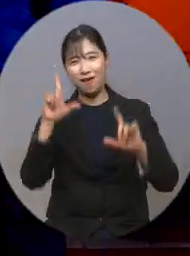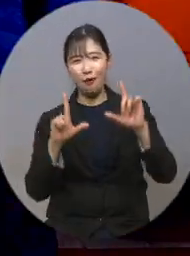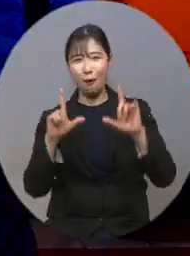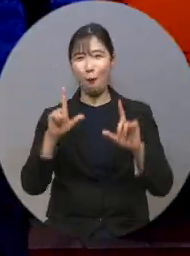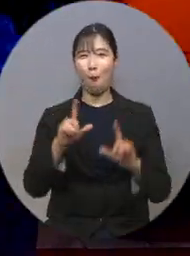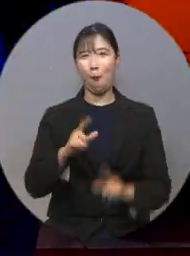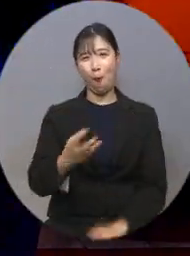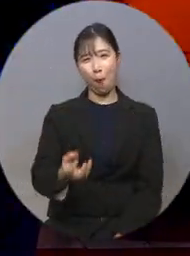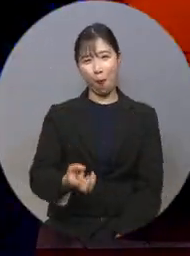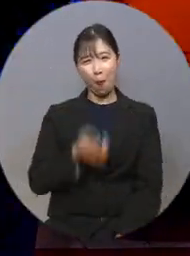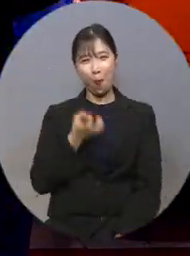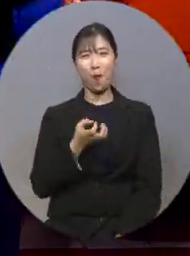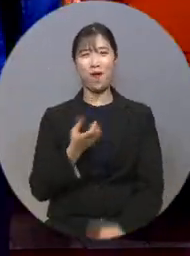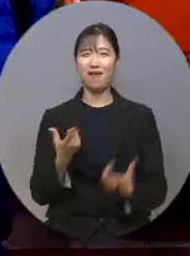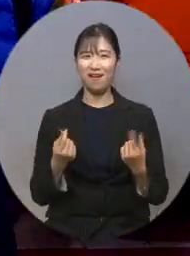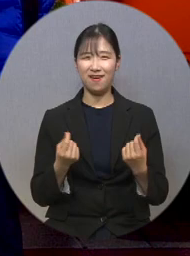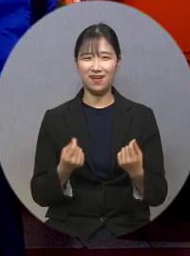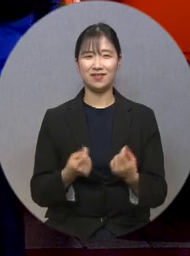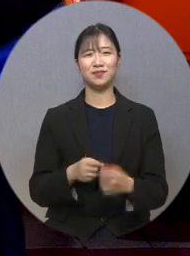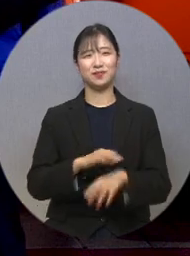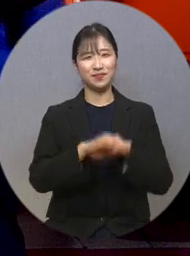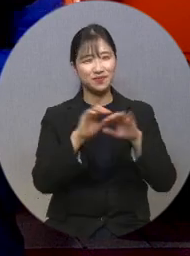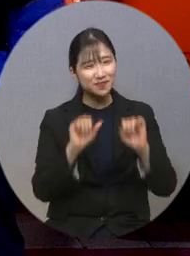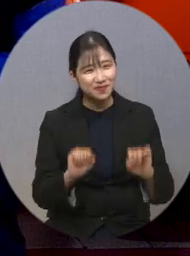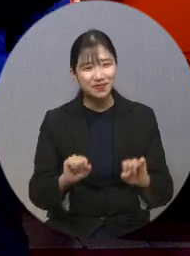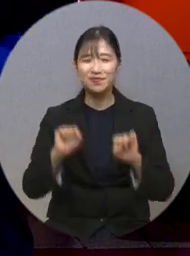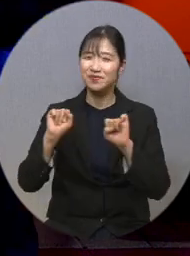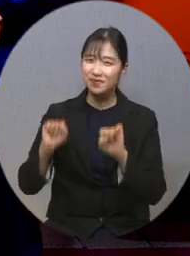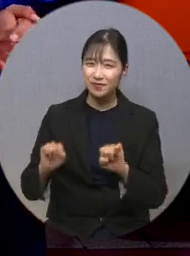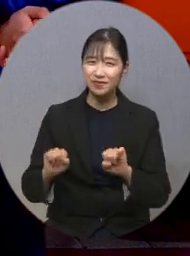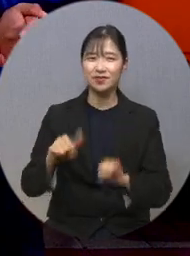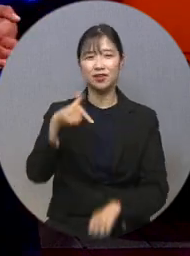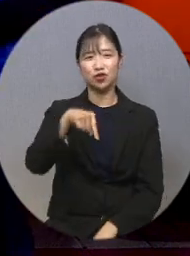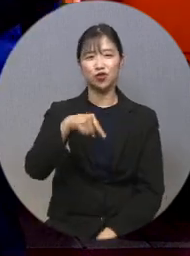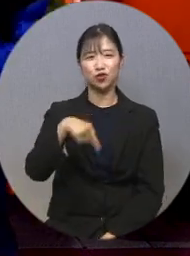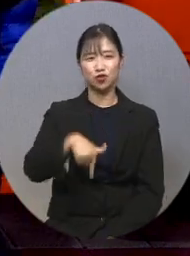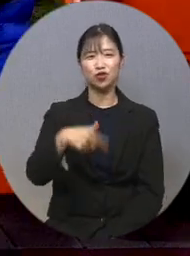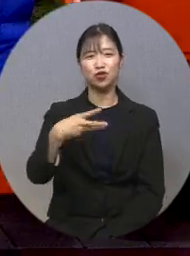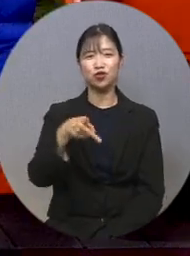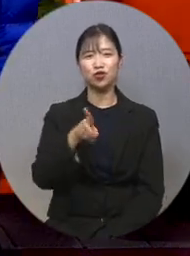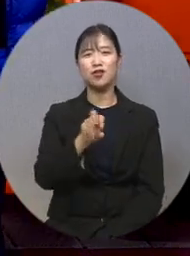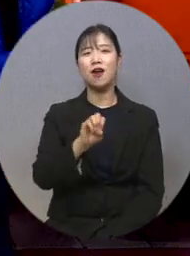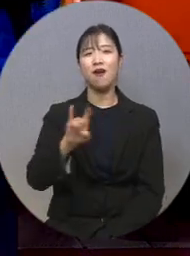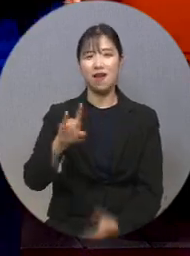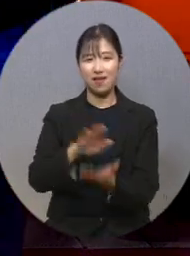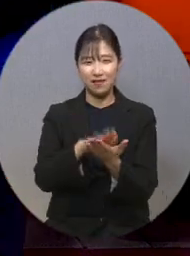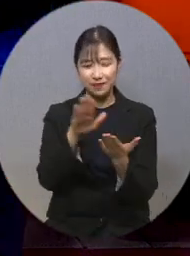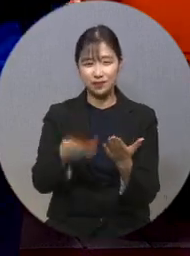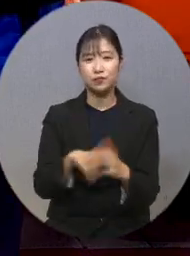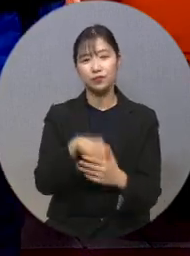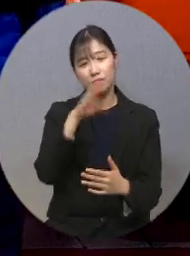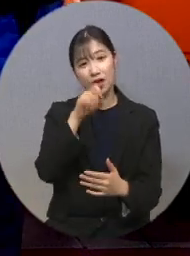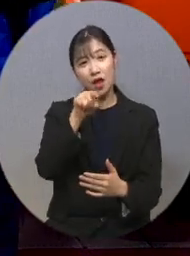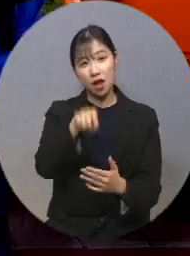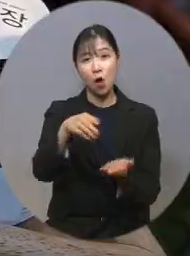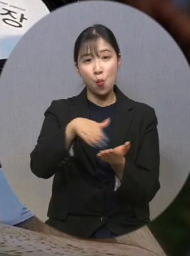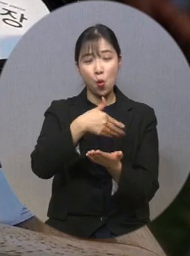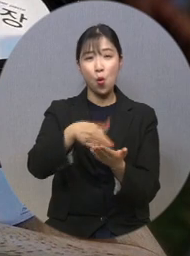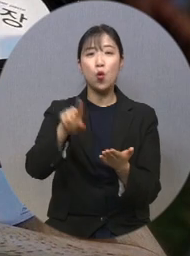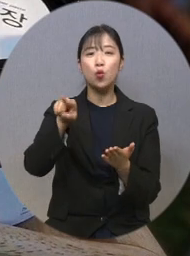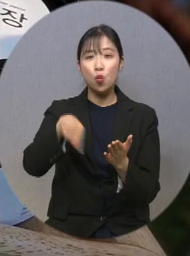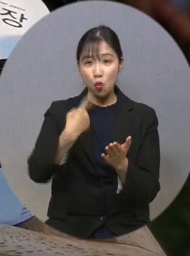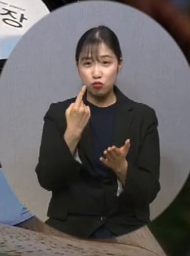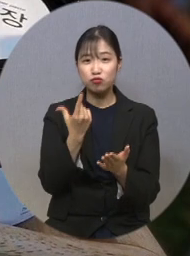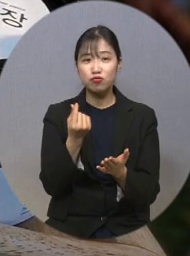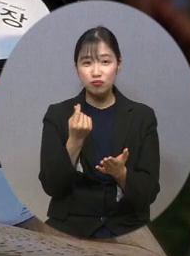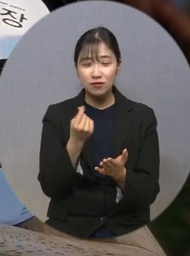풍미가 달라. 소신한 모드로 인사드리겠습니다. 다섯명과 구경회입니다. 좋습니다. 자, 요게 지금 볶음 고추장이고. 네, 전복